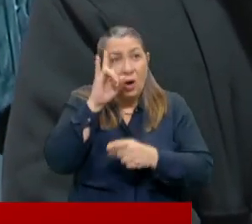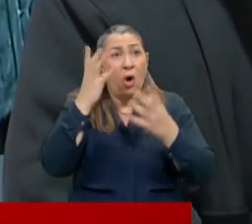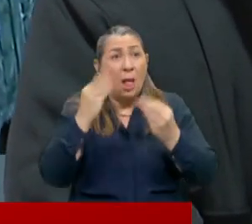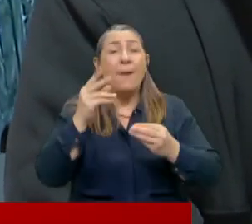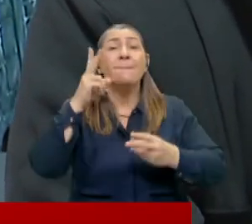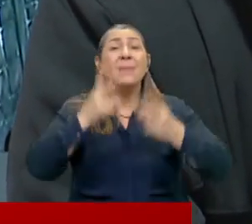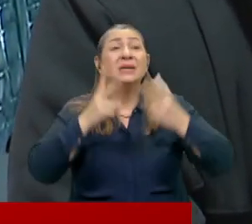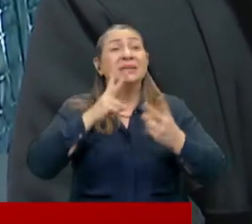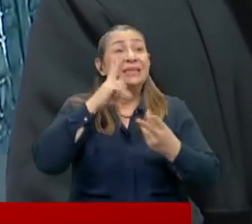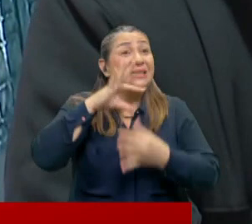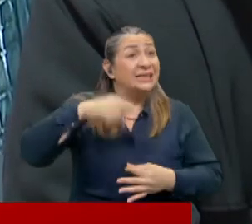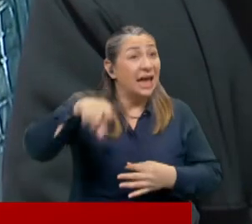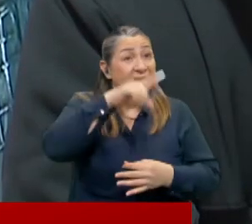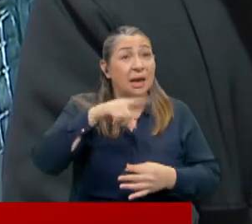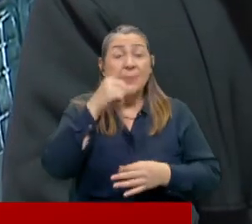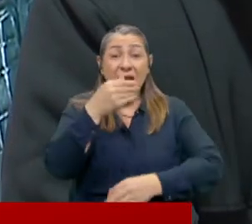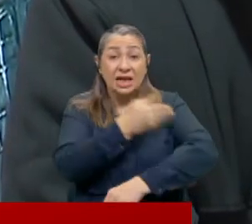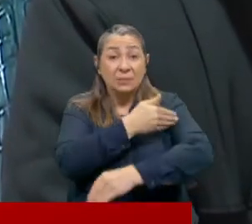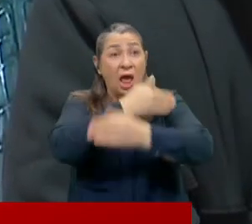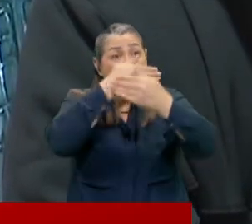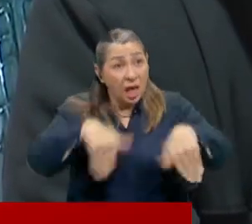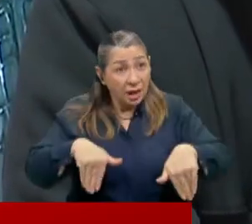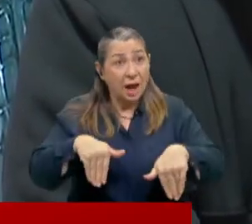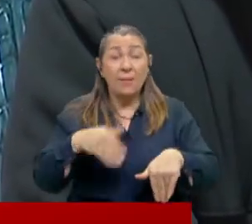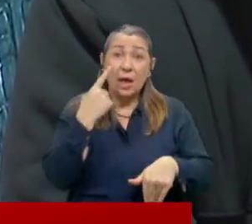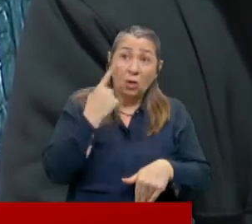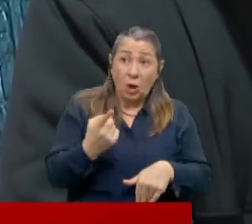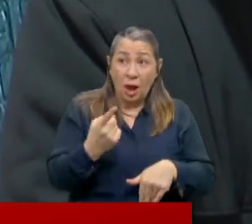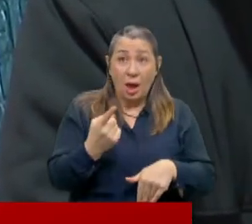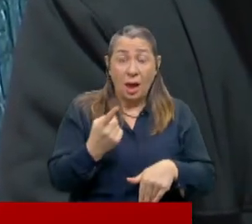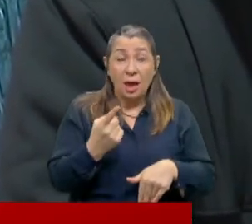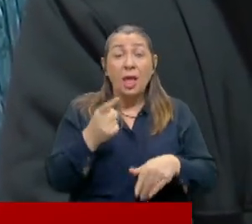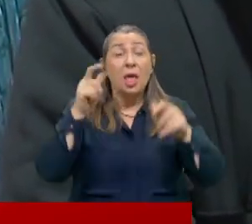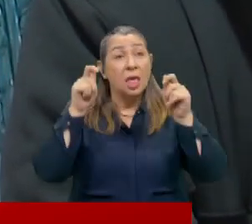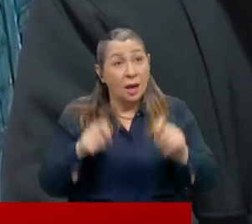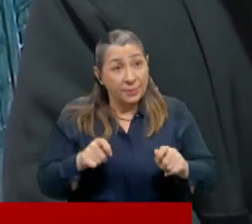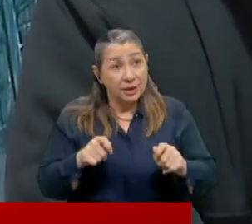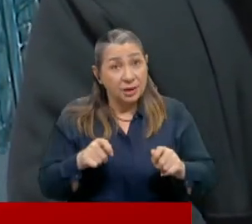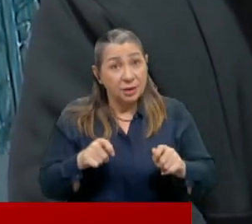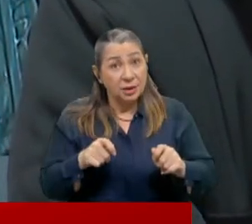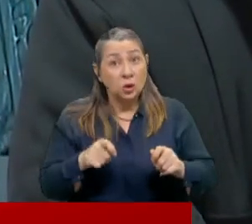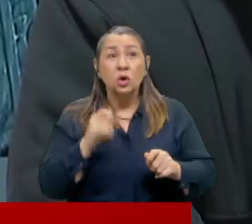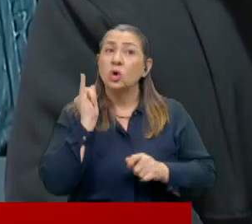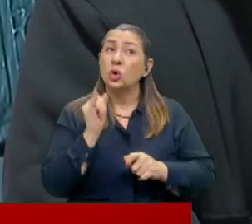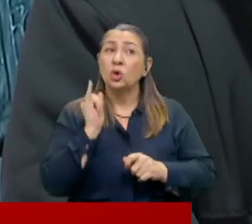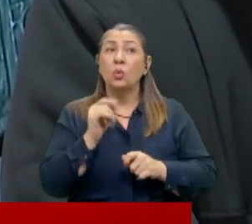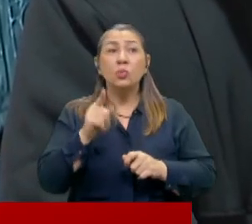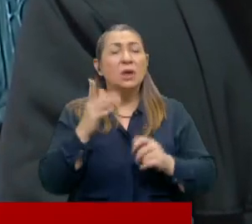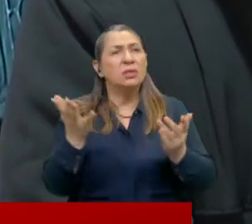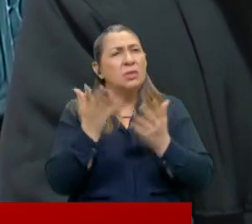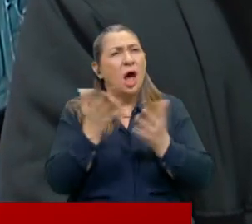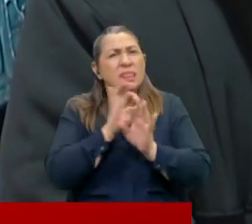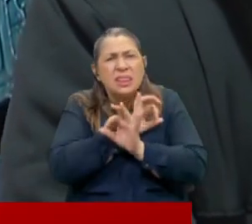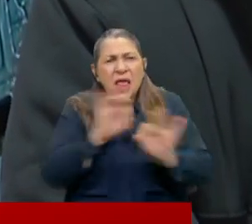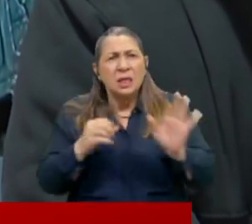olan bazı insanların bir hizmeti engelleme yönünde yaptığı kötülüğün bundan daha